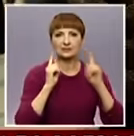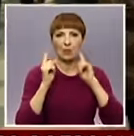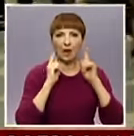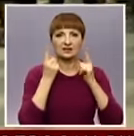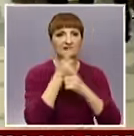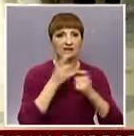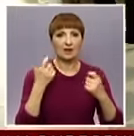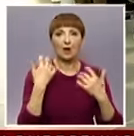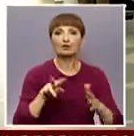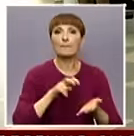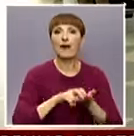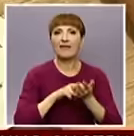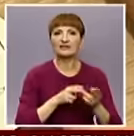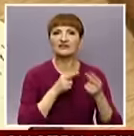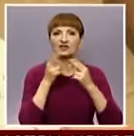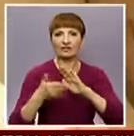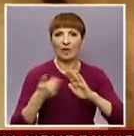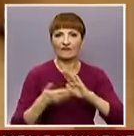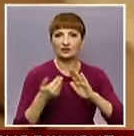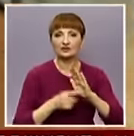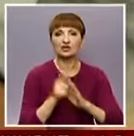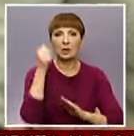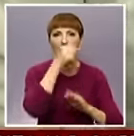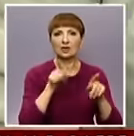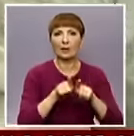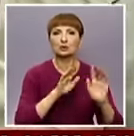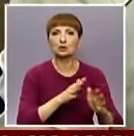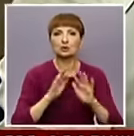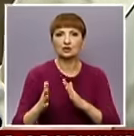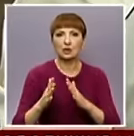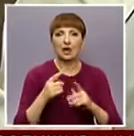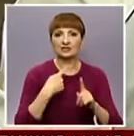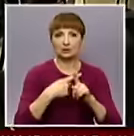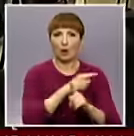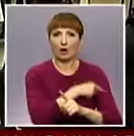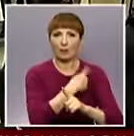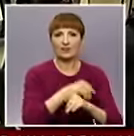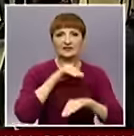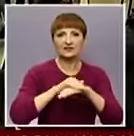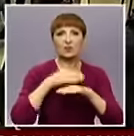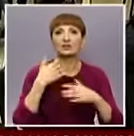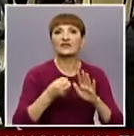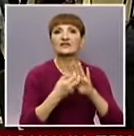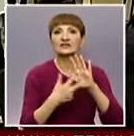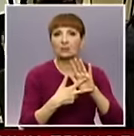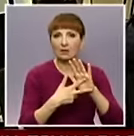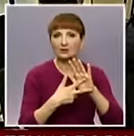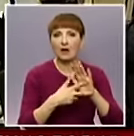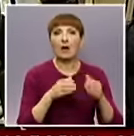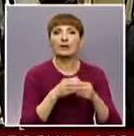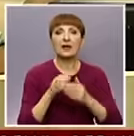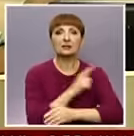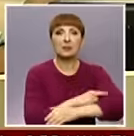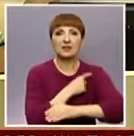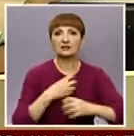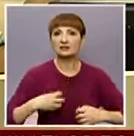и заявили, что уже боятся выезжать на вызовы. С начала года подобных случаев по линии скорой помощи было зафиксировано уже 18. Бригада неотложки